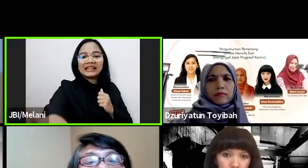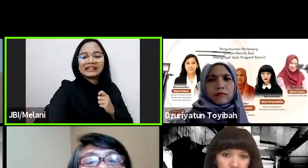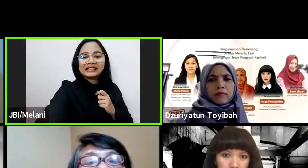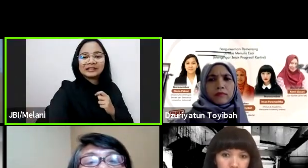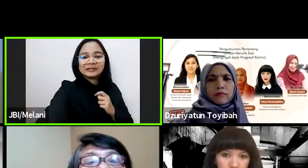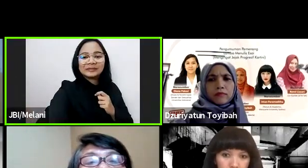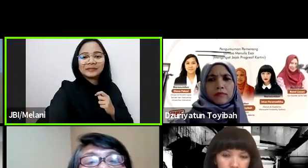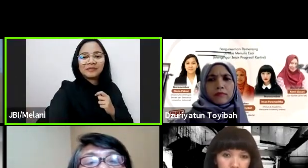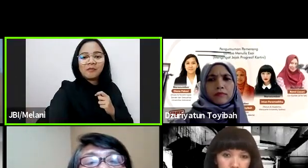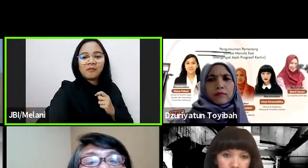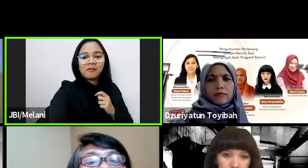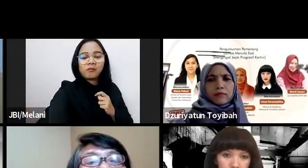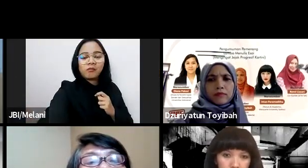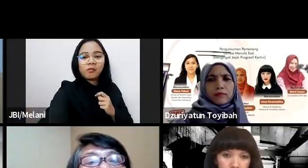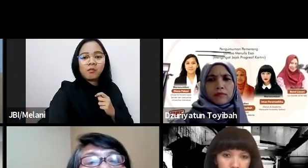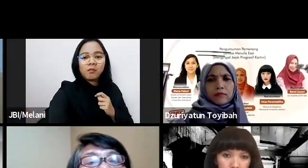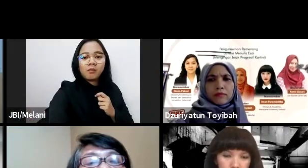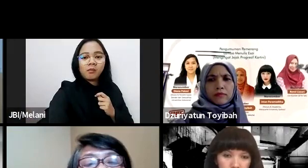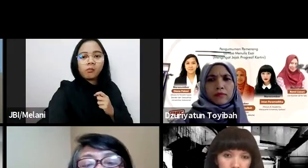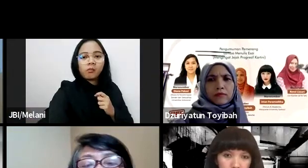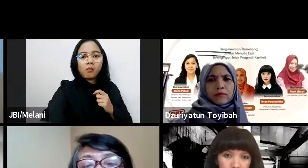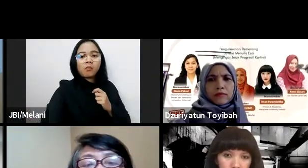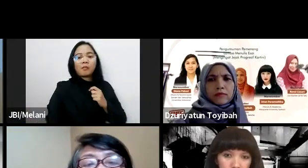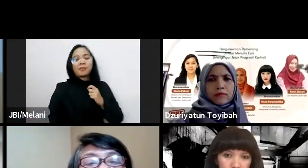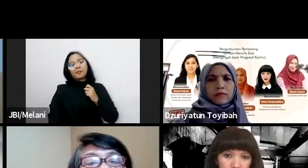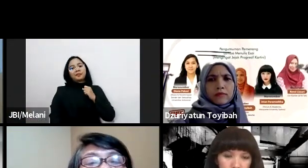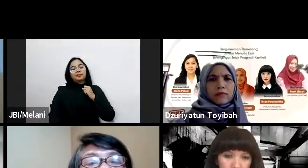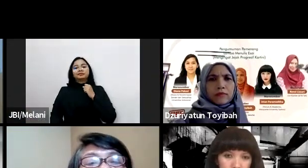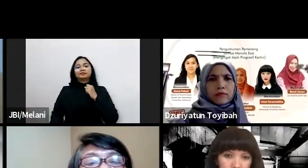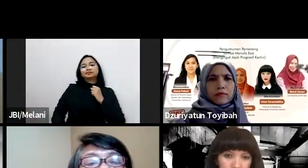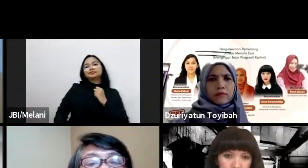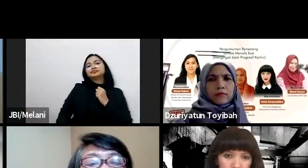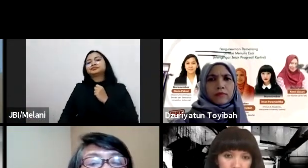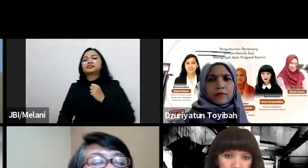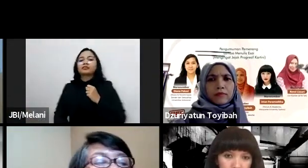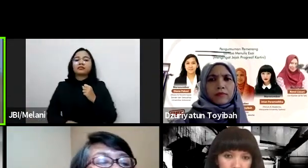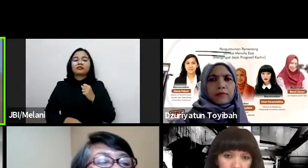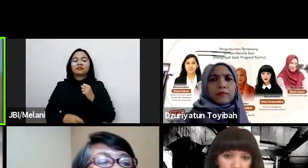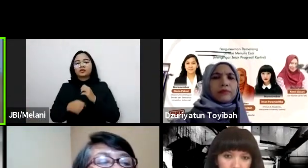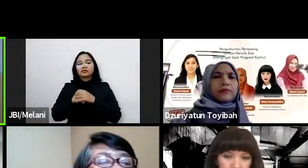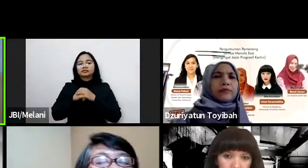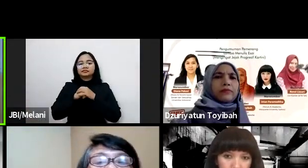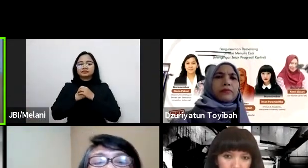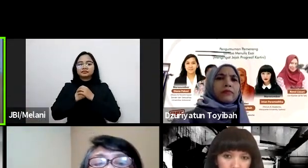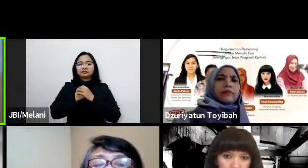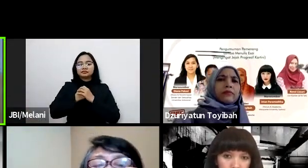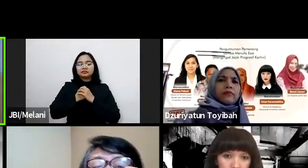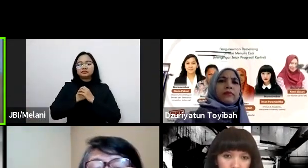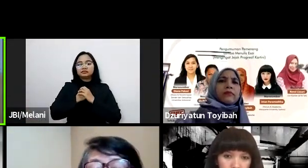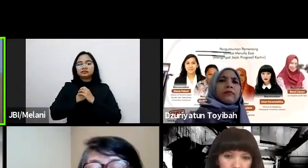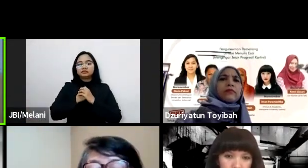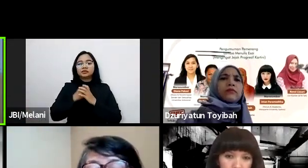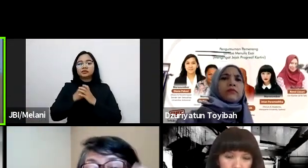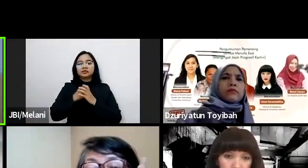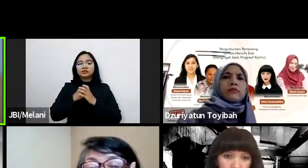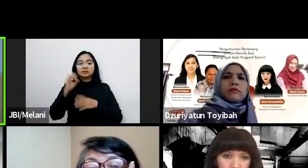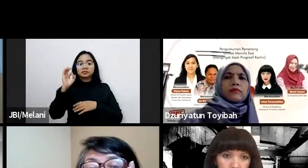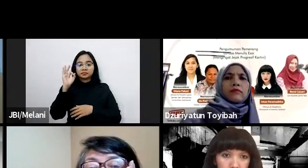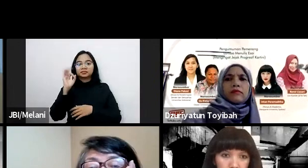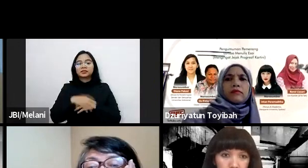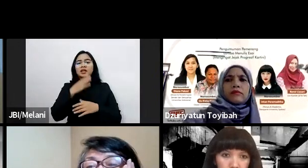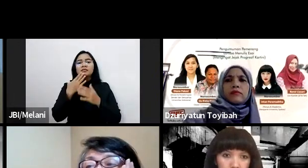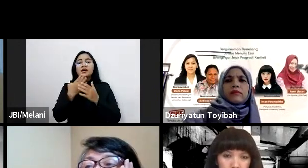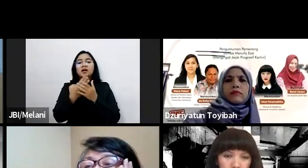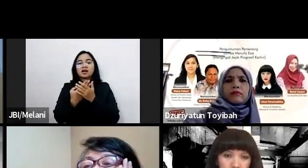saya ya, Kak Ika. Oh, Kak Melani sekarang sih. Oke, makasih. Oke, baik. Ya, terima kasih